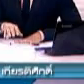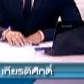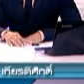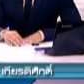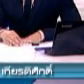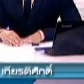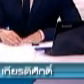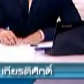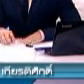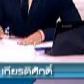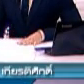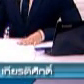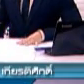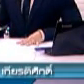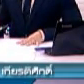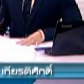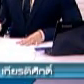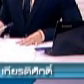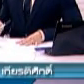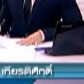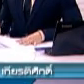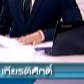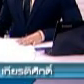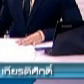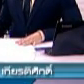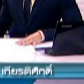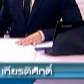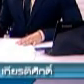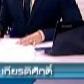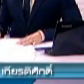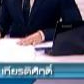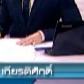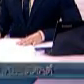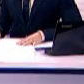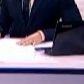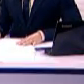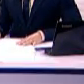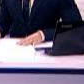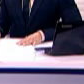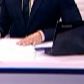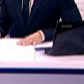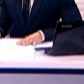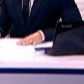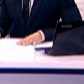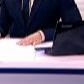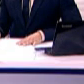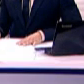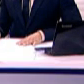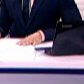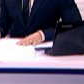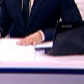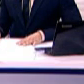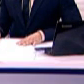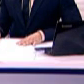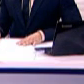ในช่วงสุดท้ายค่ะเมื่อสักครู่นี้ก็คงจะได้เห็นแล้วว่าจะมีรายการในวันเสาร์ตอนค่ำชื่อรายการว่าโชว์อาคมว่าในเรื่องของคุณอาคม